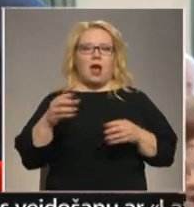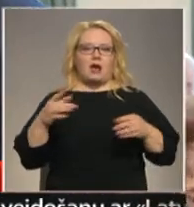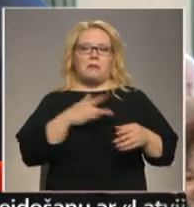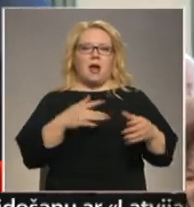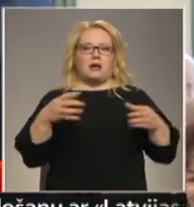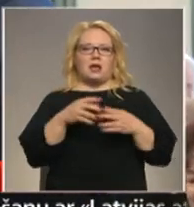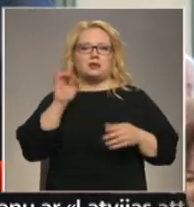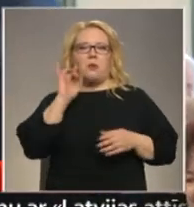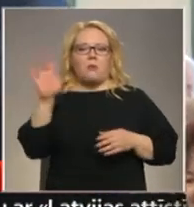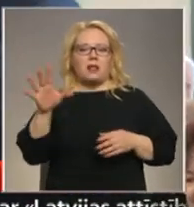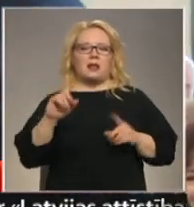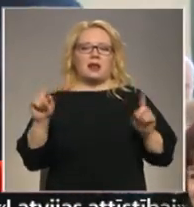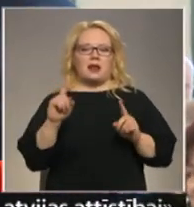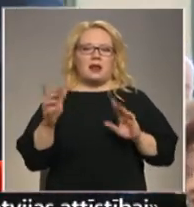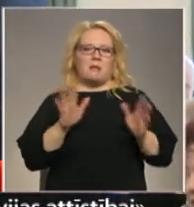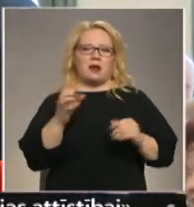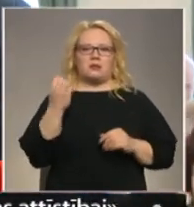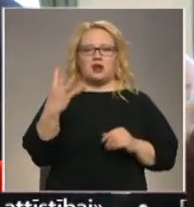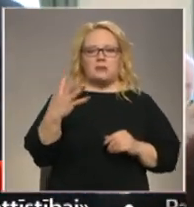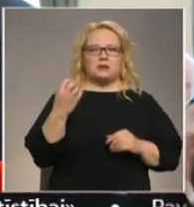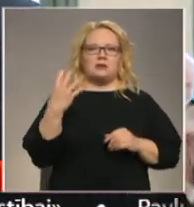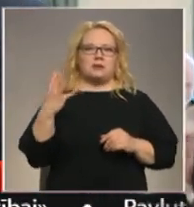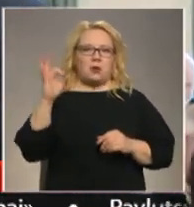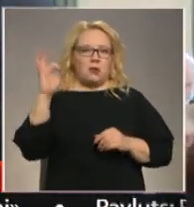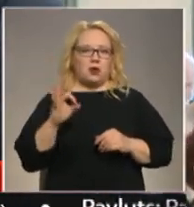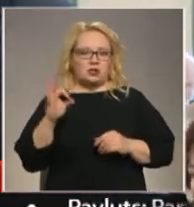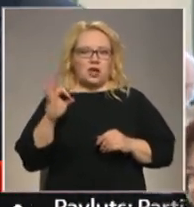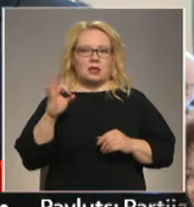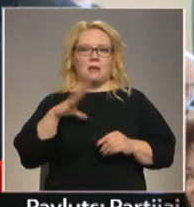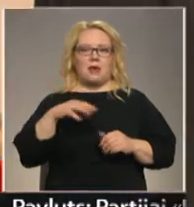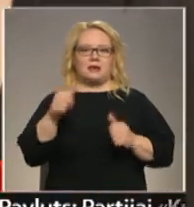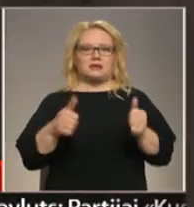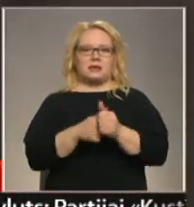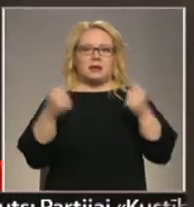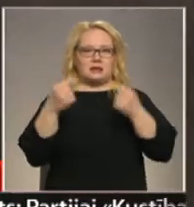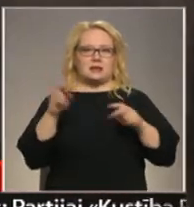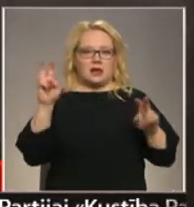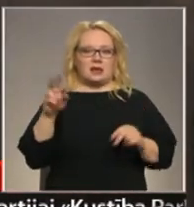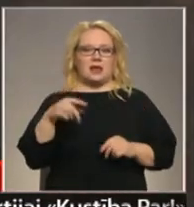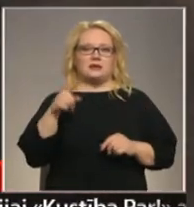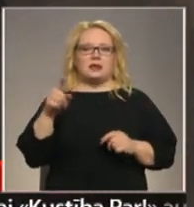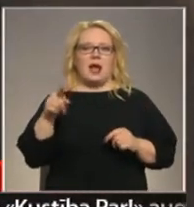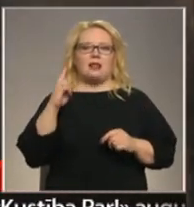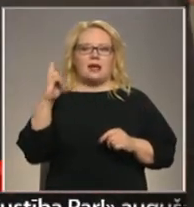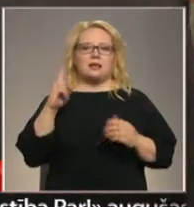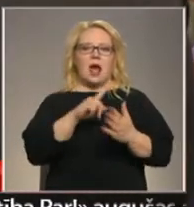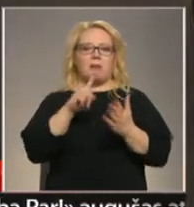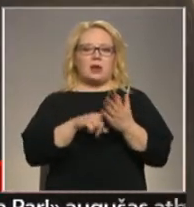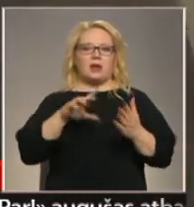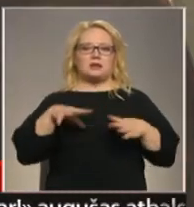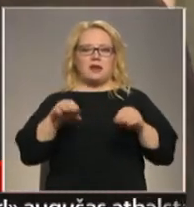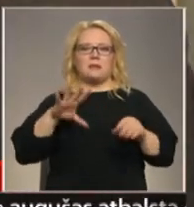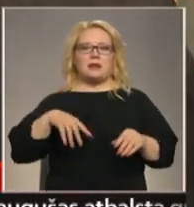potenciālo vēlētāju vidū turas ap 14-15%, tūlītais saskaņas, liecina SKDS aptaujas, kas veikts pēc